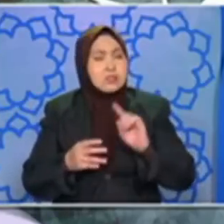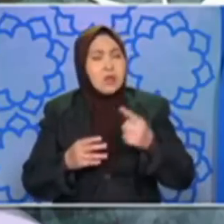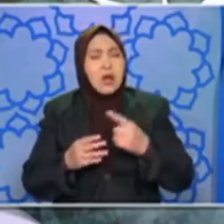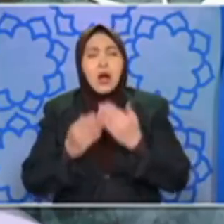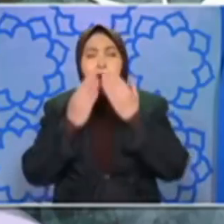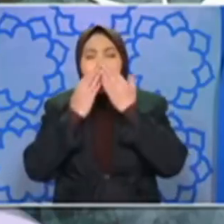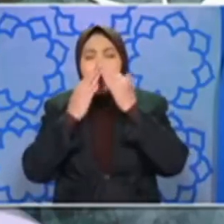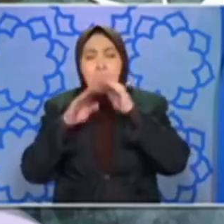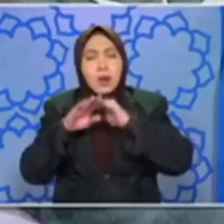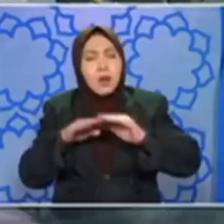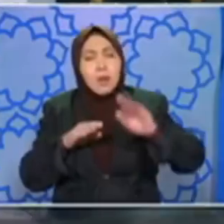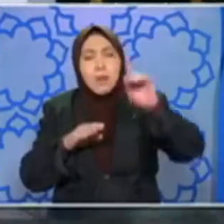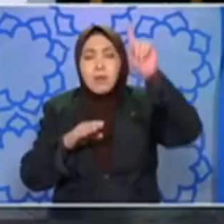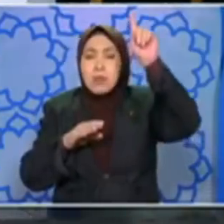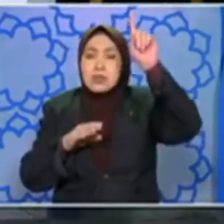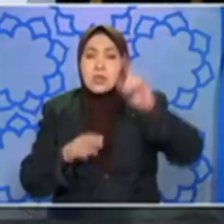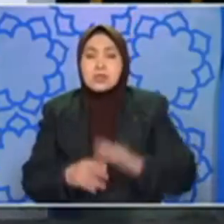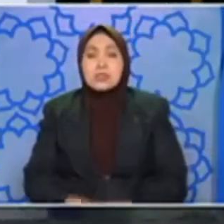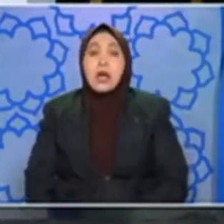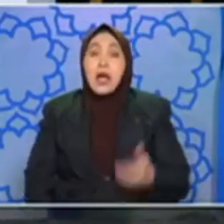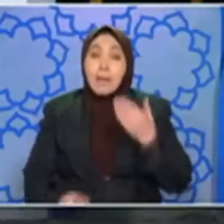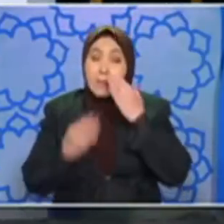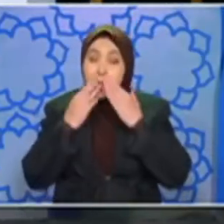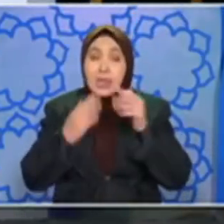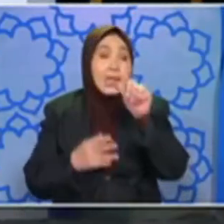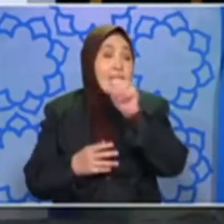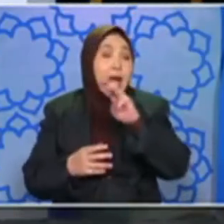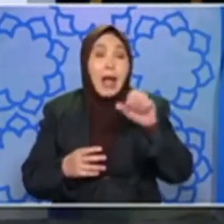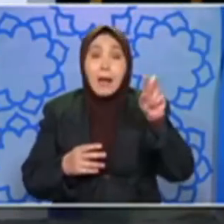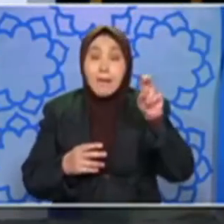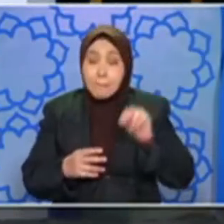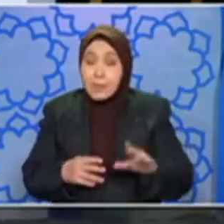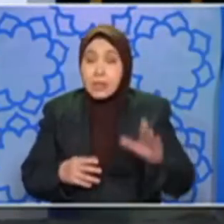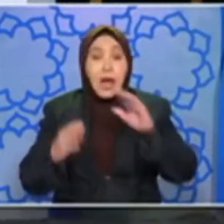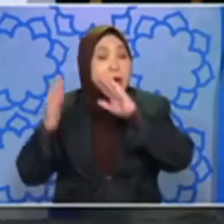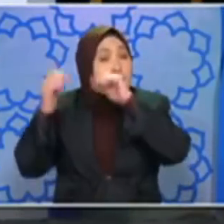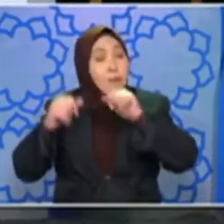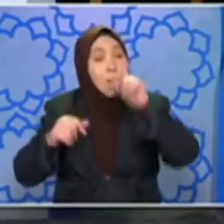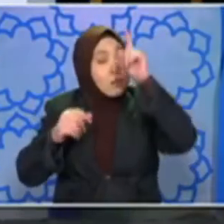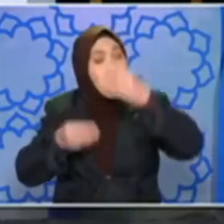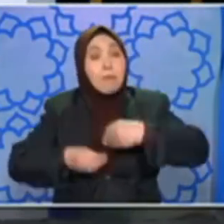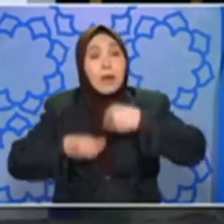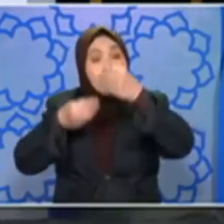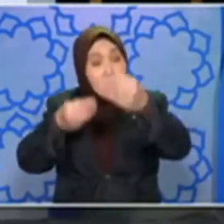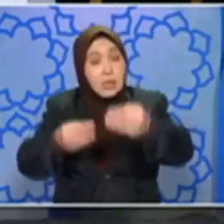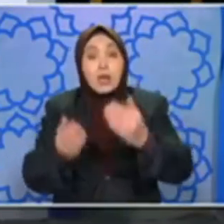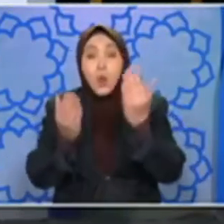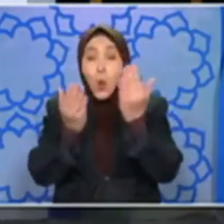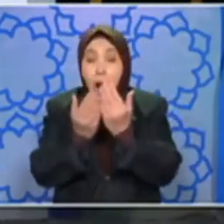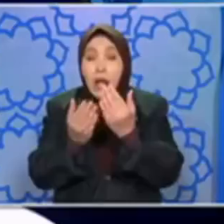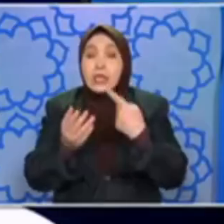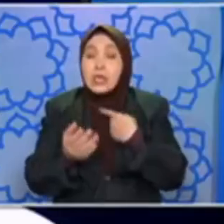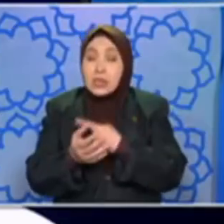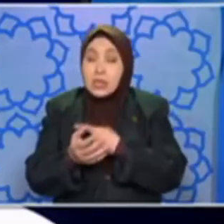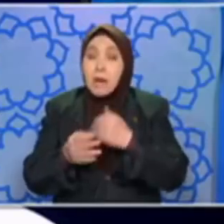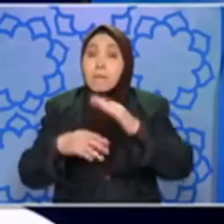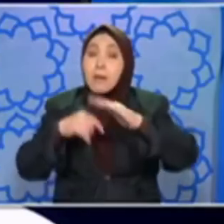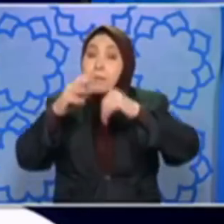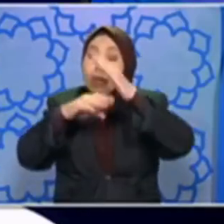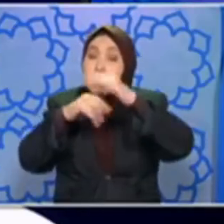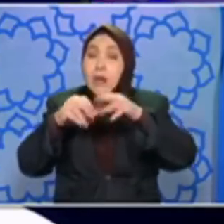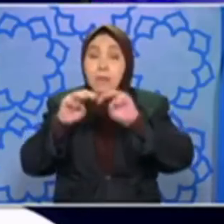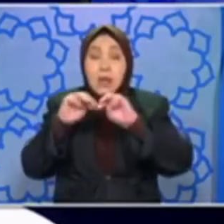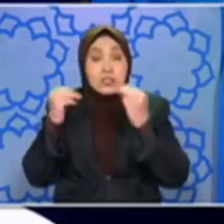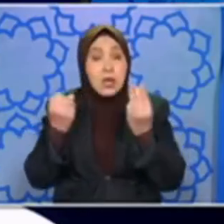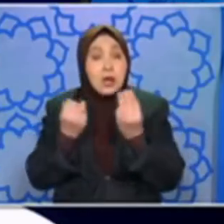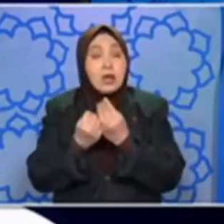rabbil alamin. Amin ya rabbal alamin. Moga-moga Allah mengurniakan, memakbulkan doa kita Ustaz ya. Membina masyarakat